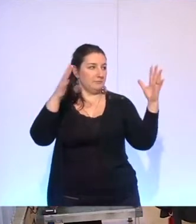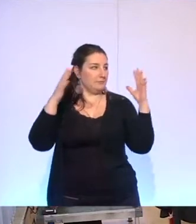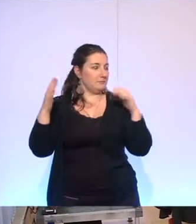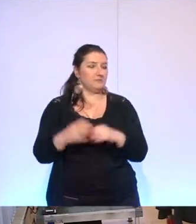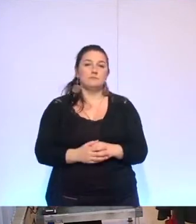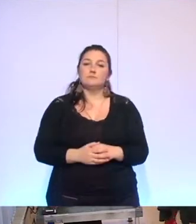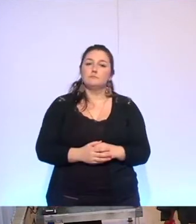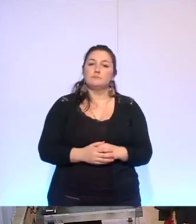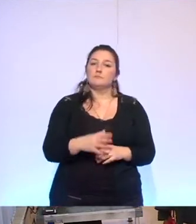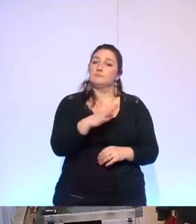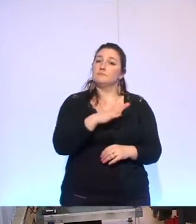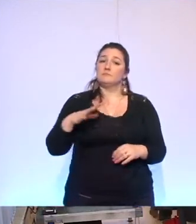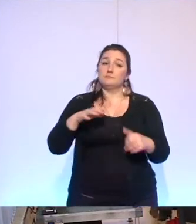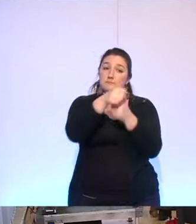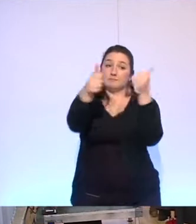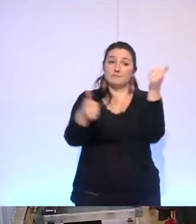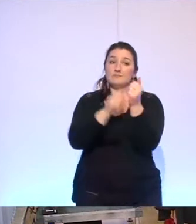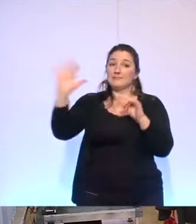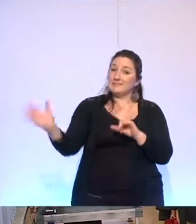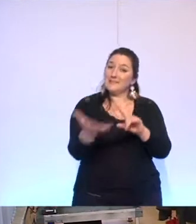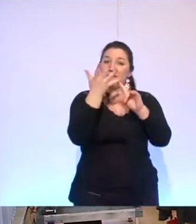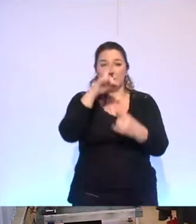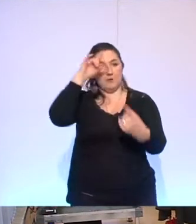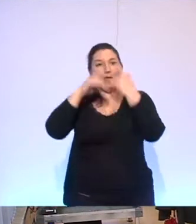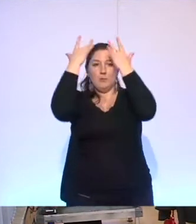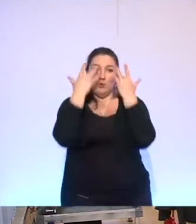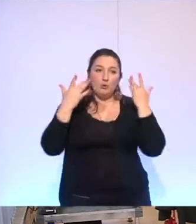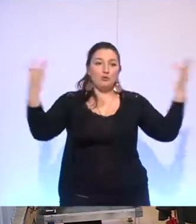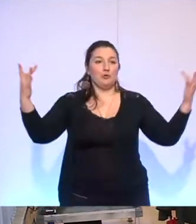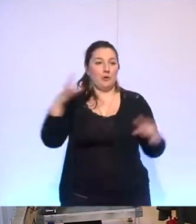Cinquième adjointe, adjointe à la culture, Corinne Bernard.